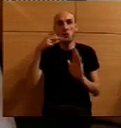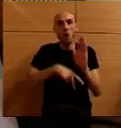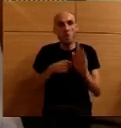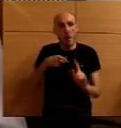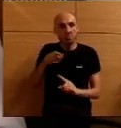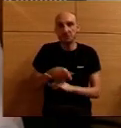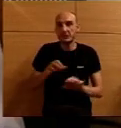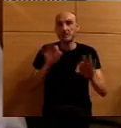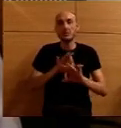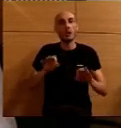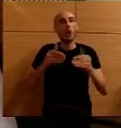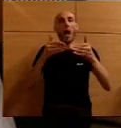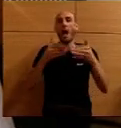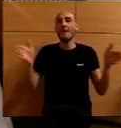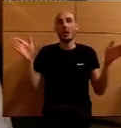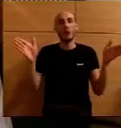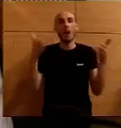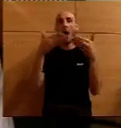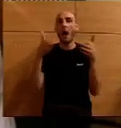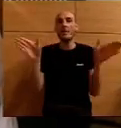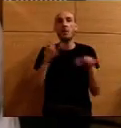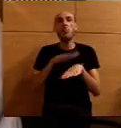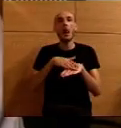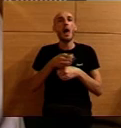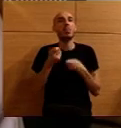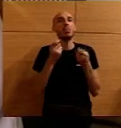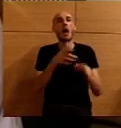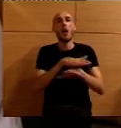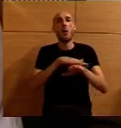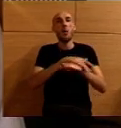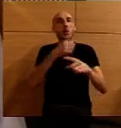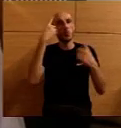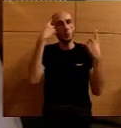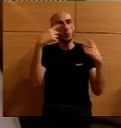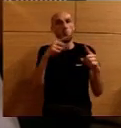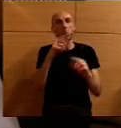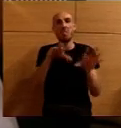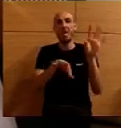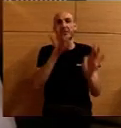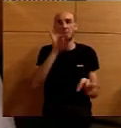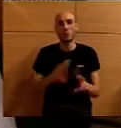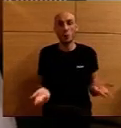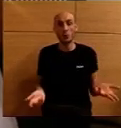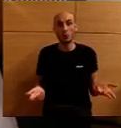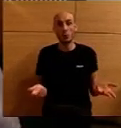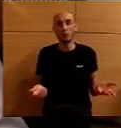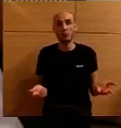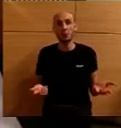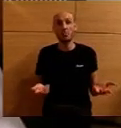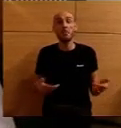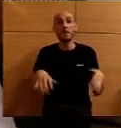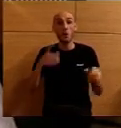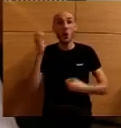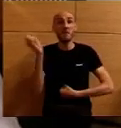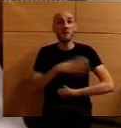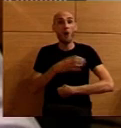reglamente. I ho he deixat obert per a que el ple pugui prendre les decisions que pugui prendre. Efectivament, el bo seria tindre aquest fons